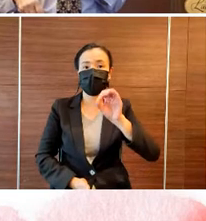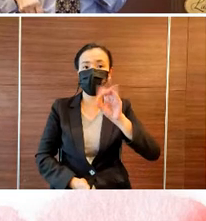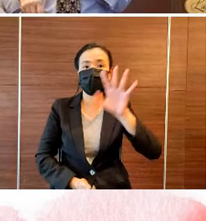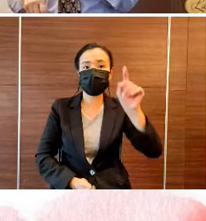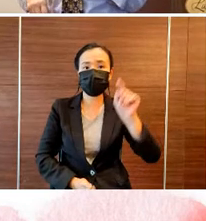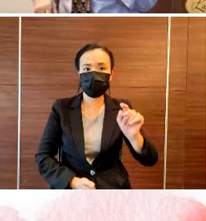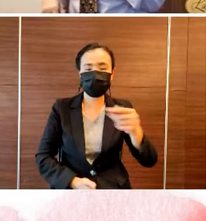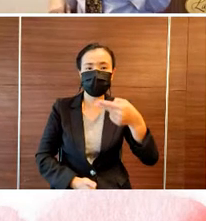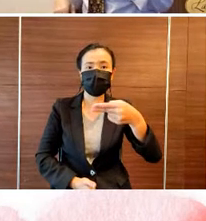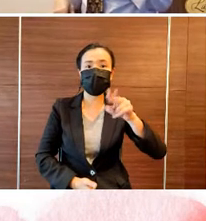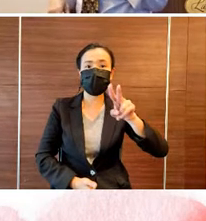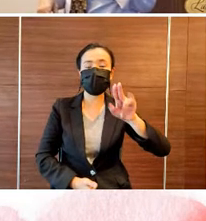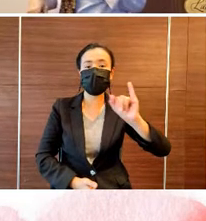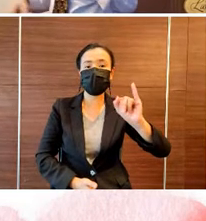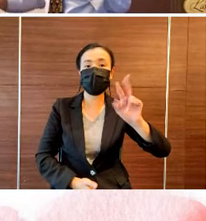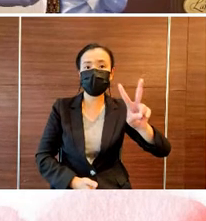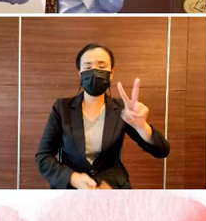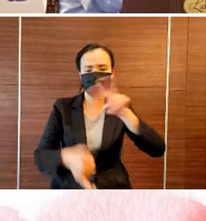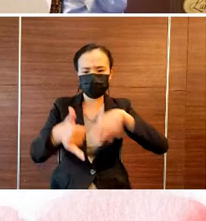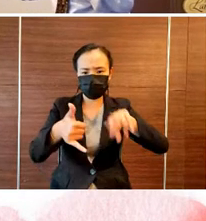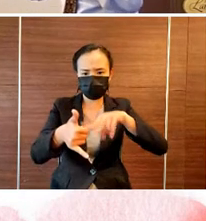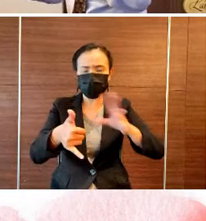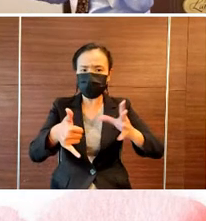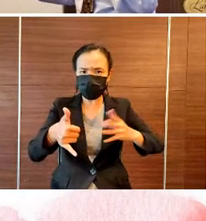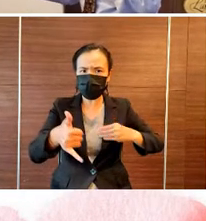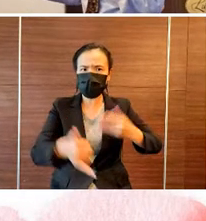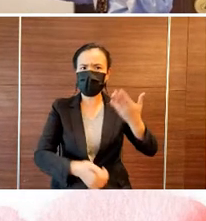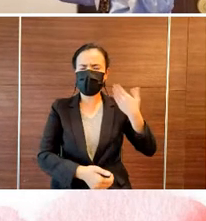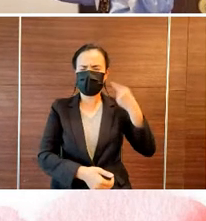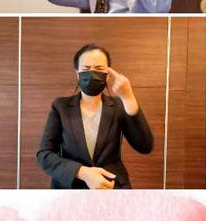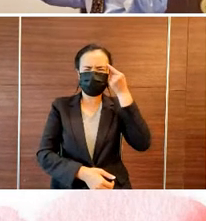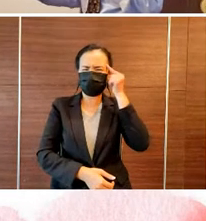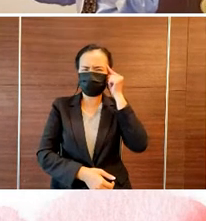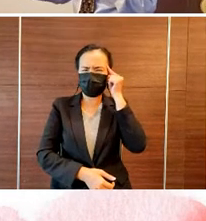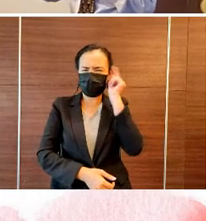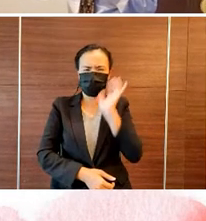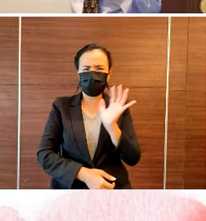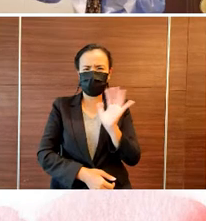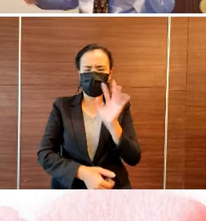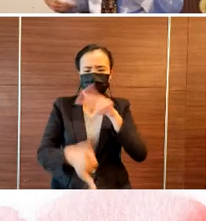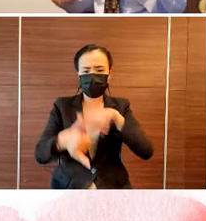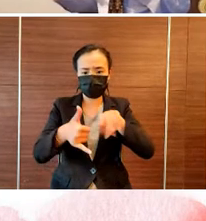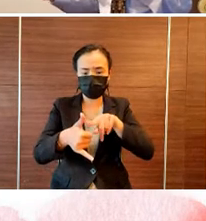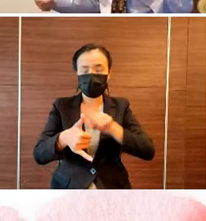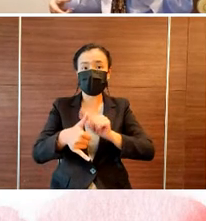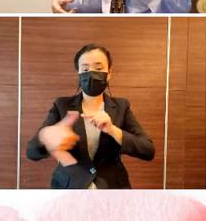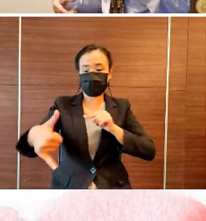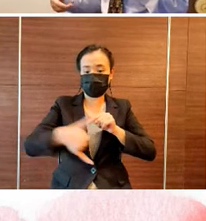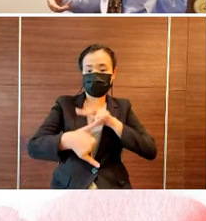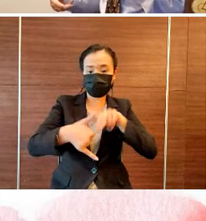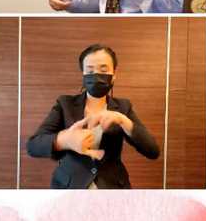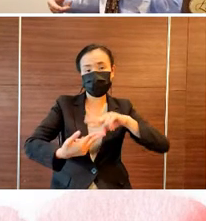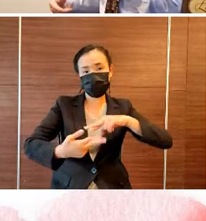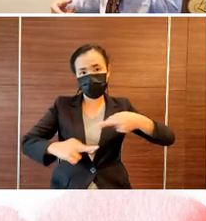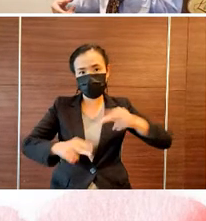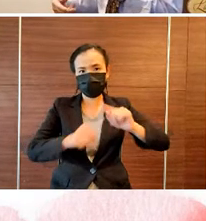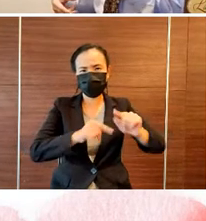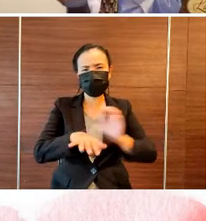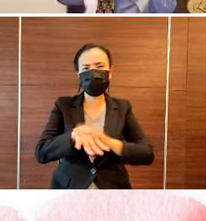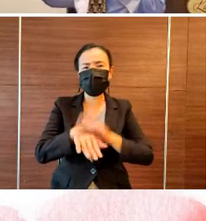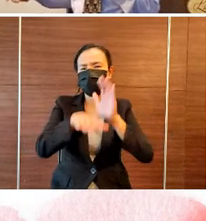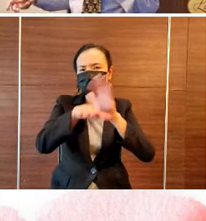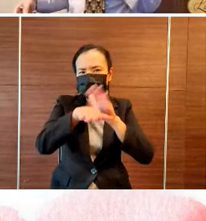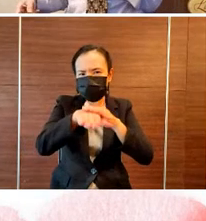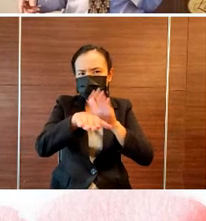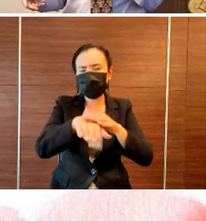95% ยอมตรวจ HIVซึ่งแต่ก่อนนี้ไม่เคยคิดเลยนะว่าจะมาตรวจ HIV นะแต่ว่าพอเดินเข้ามาตรวจฮอร์โมนต่างๆเหล่านี้ถูกจูงใจหน่อย